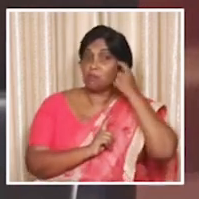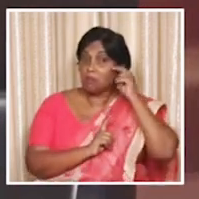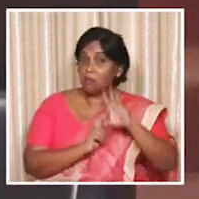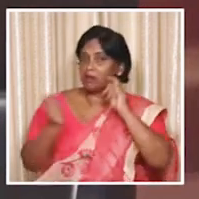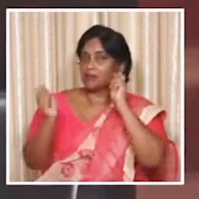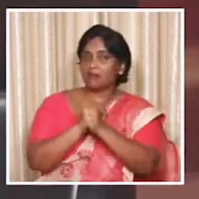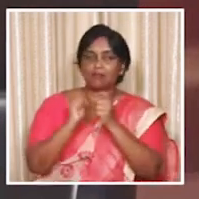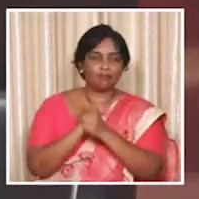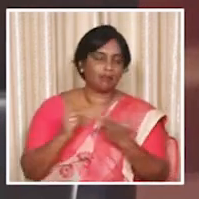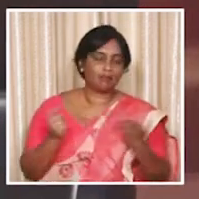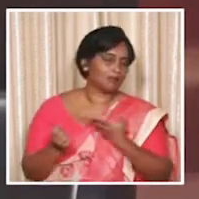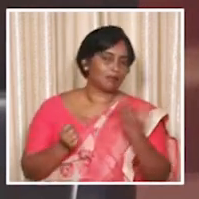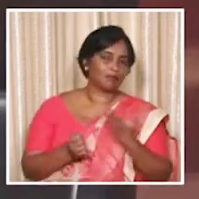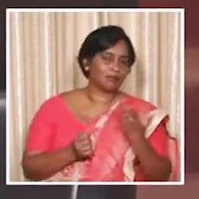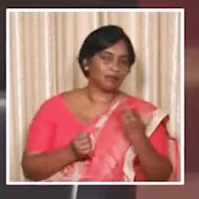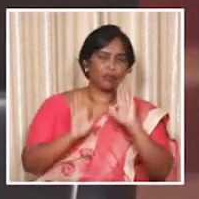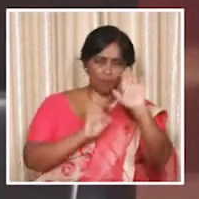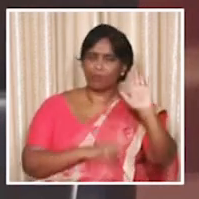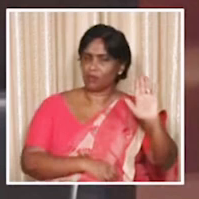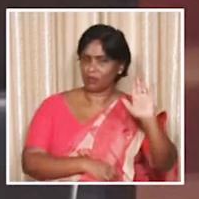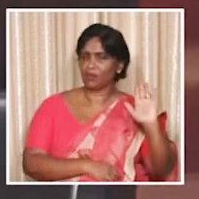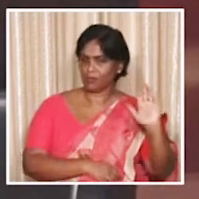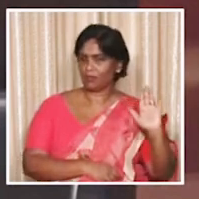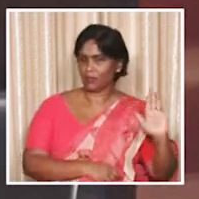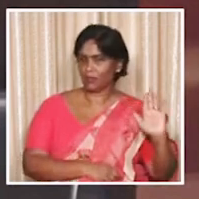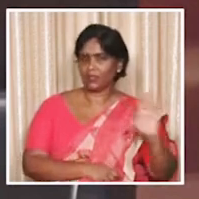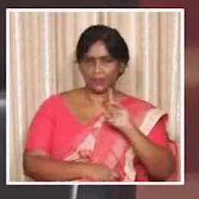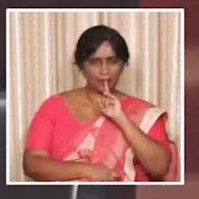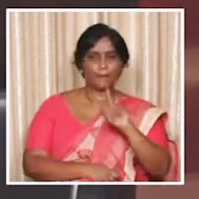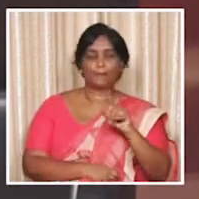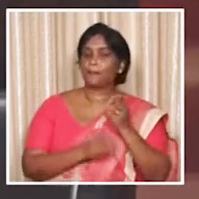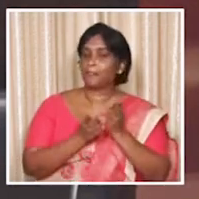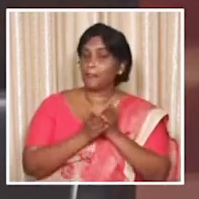වෙන වෙනස්කම් කරන්න බෑ දැන් පොඩ්ඩක් ඉන්න කොහොමද කියනක මොකද